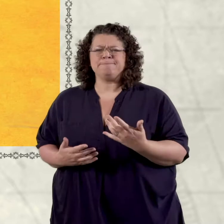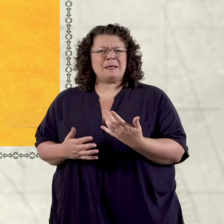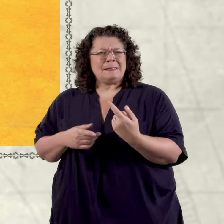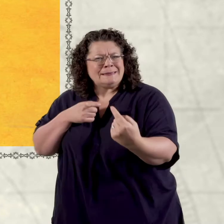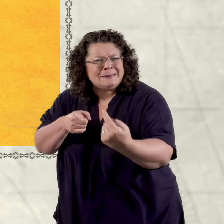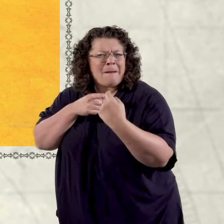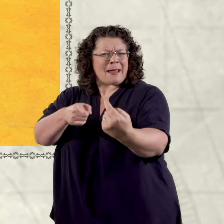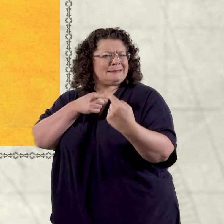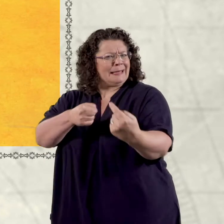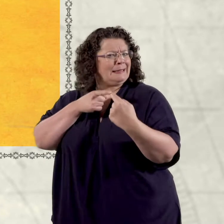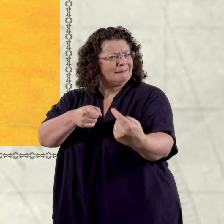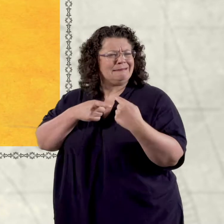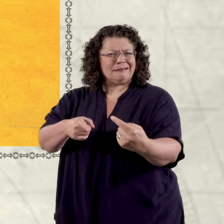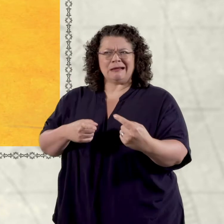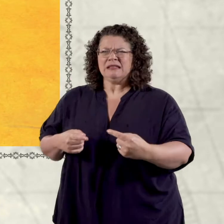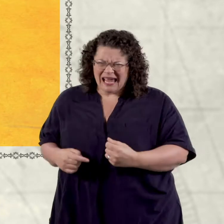Na.